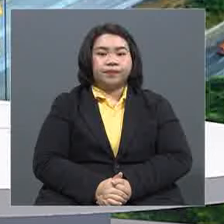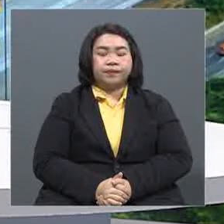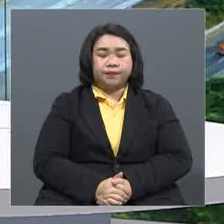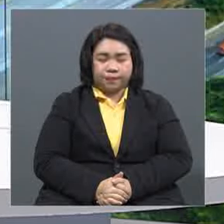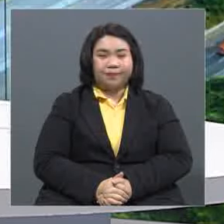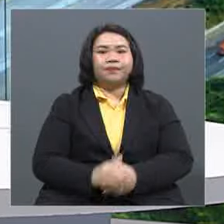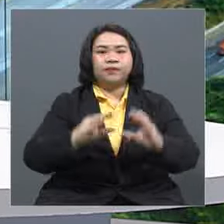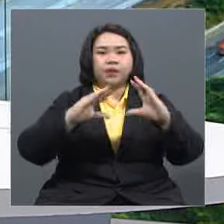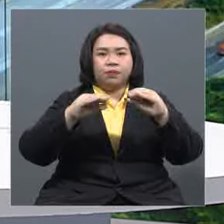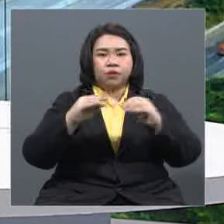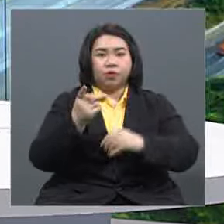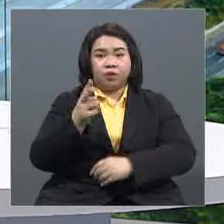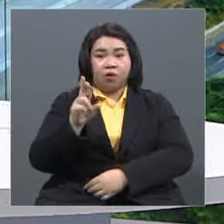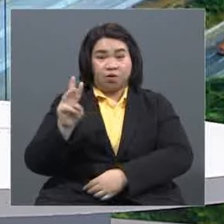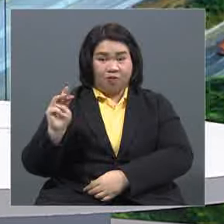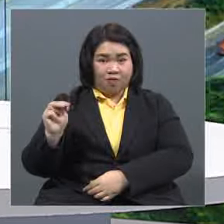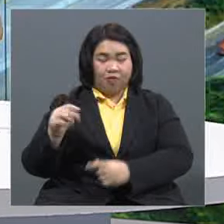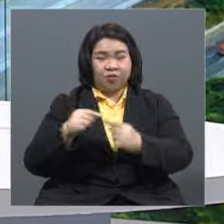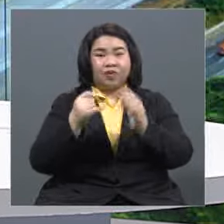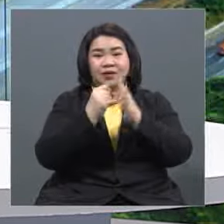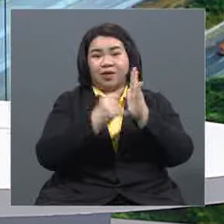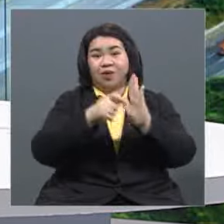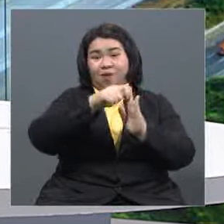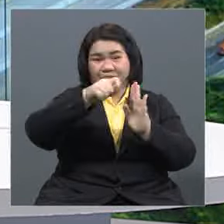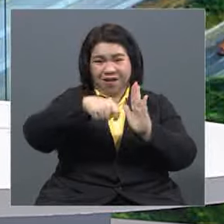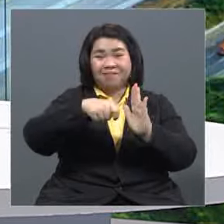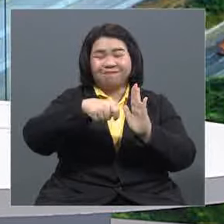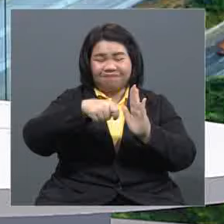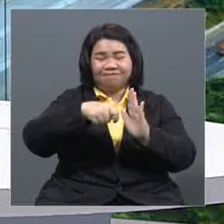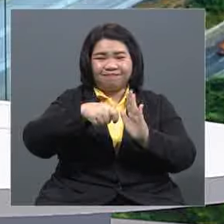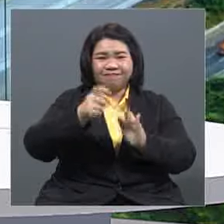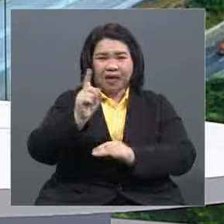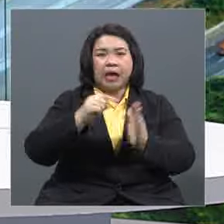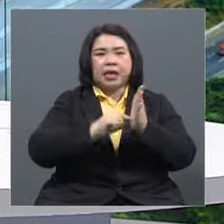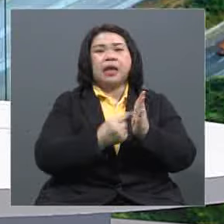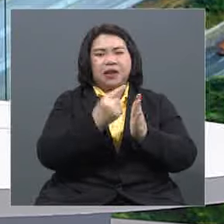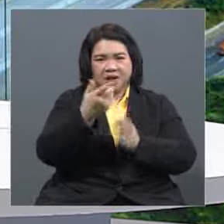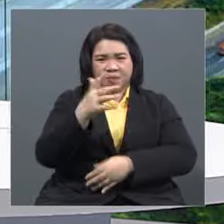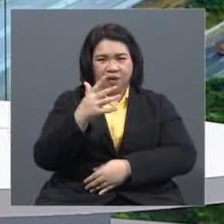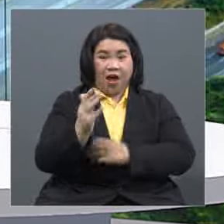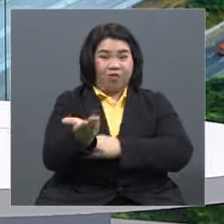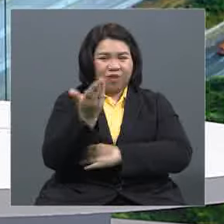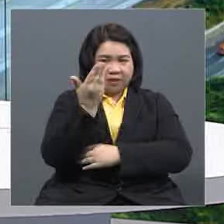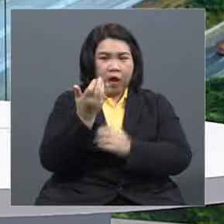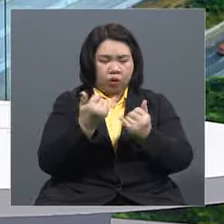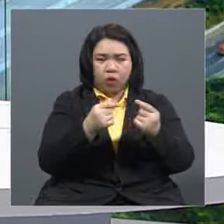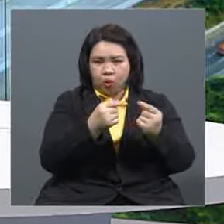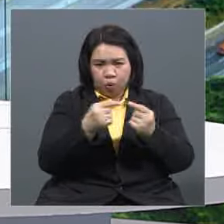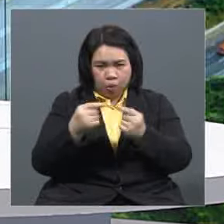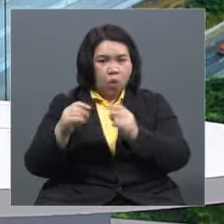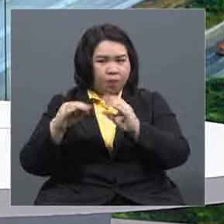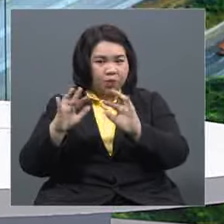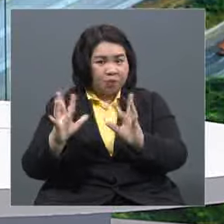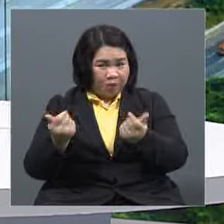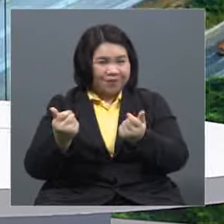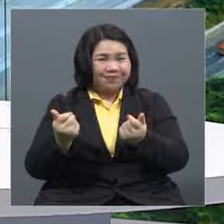การประชุมคณะรัฐมนตรีนอกสถานที่ที่นครราชสีมาหรือว่าโคราชเนี่ยนะครับเริ่มตั้งแต่ช่วงเช้าขณะนี้การประชุมก็เสรสิ้นลง